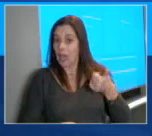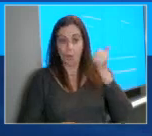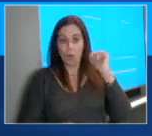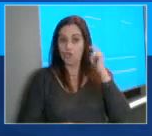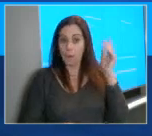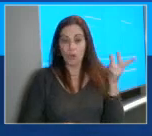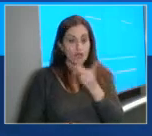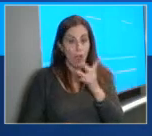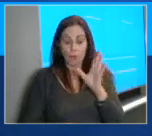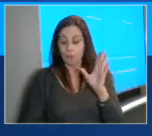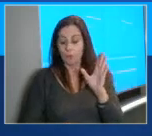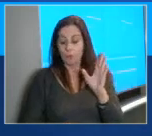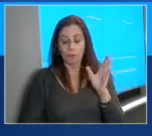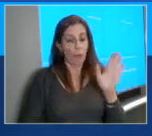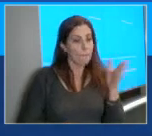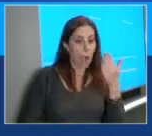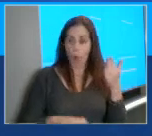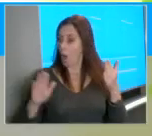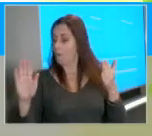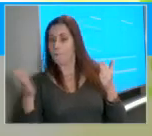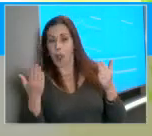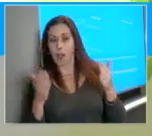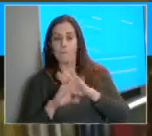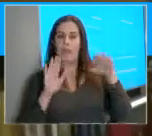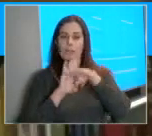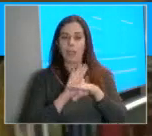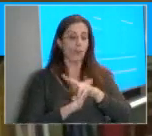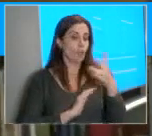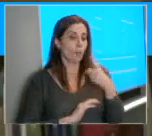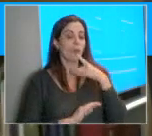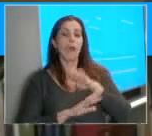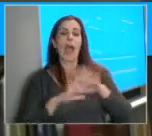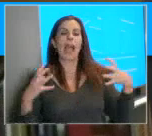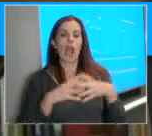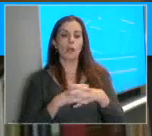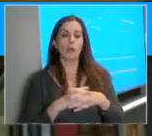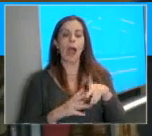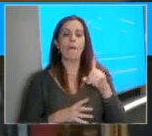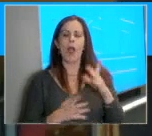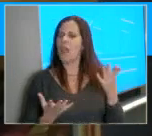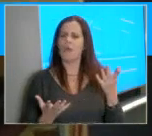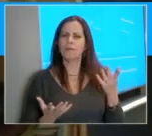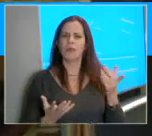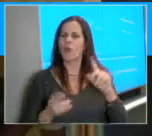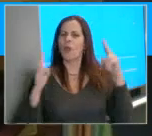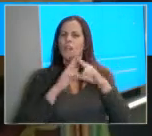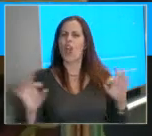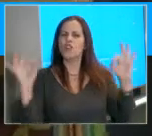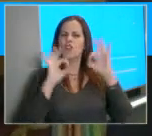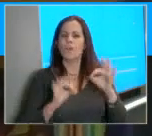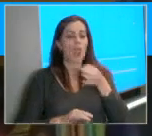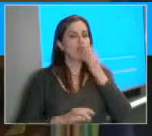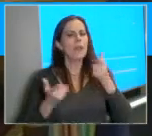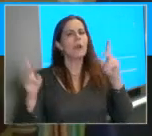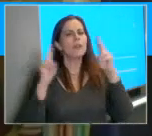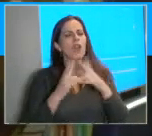אתמול שמעתי את שני מנהיגים, אחד אומר בולס בשולחן ועשה ומתן בלי תנאים, השני אומר רק אחדות, אבל משום מה הם איכשהו לא נפגשים. והשאלה